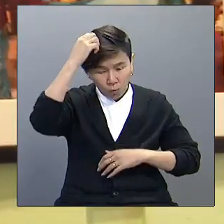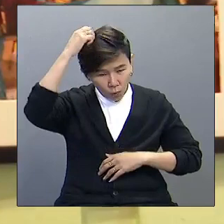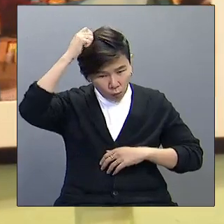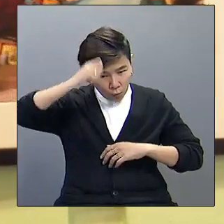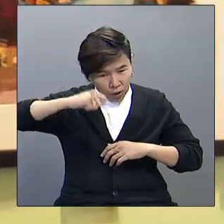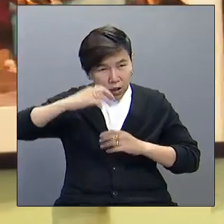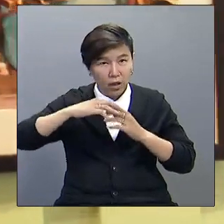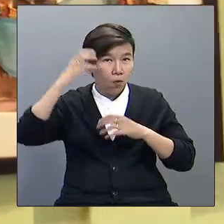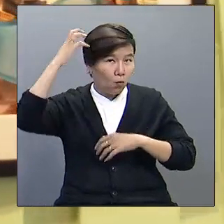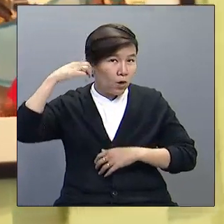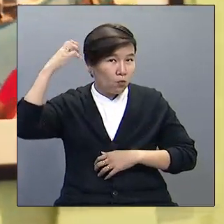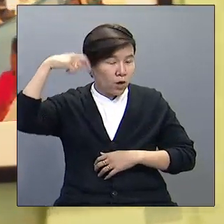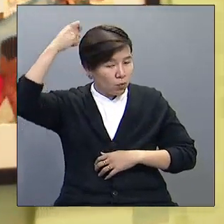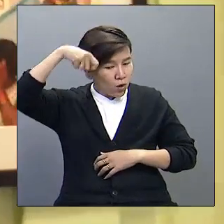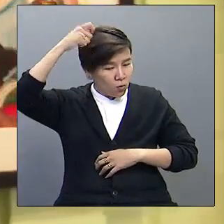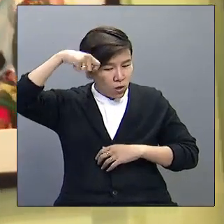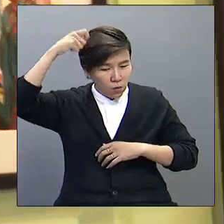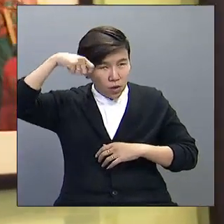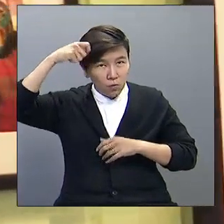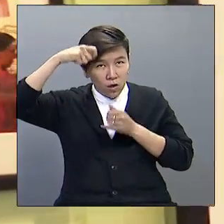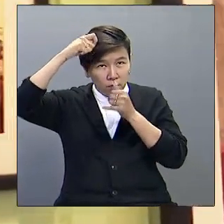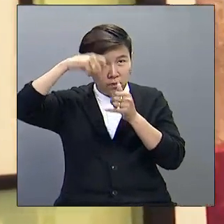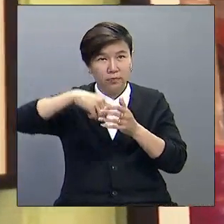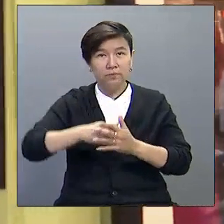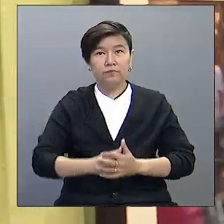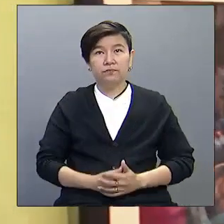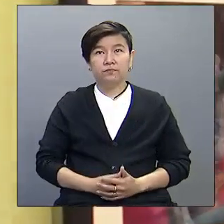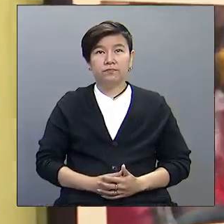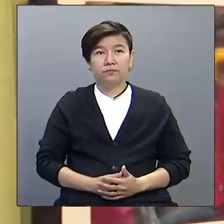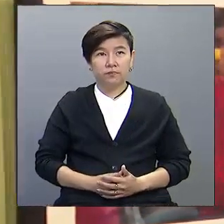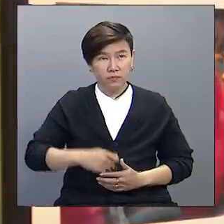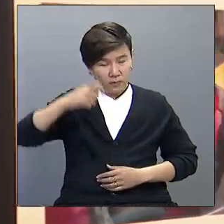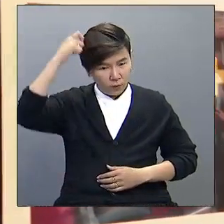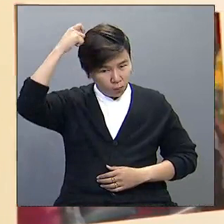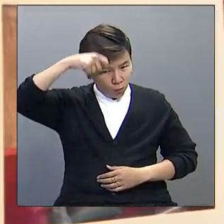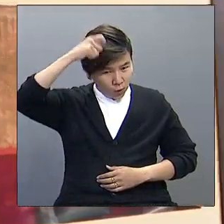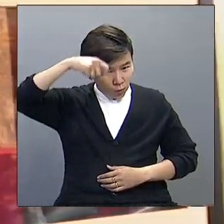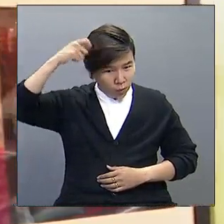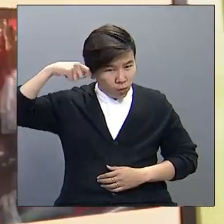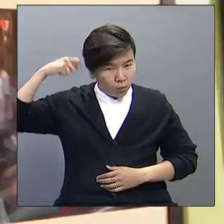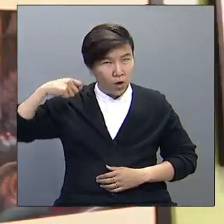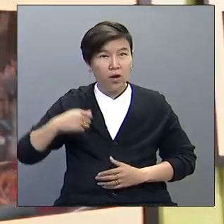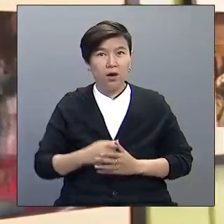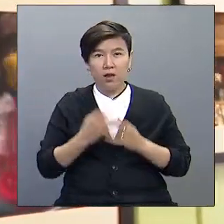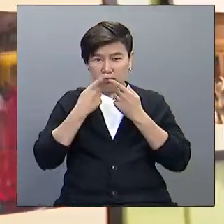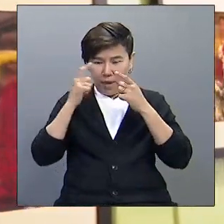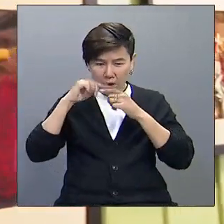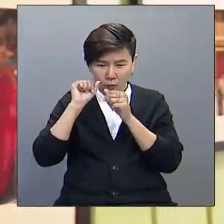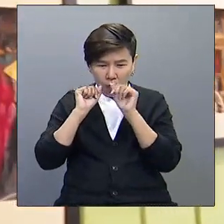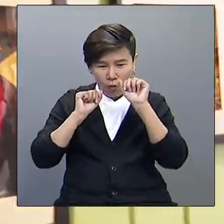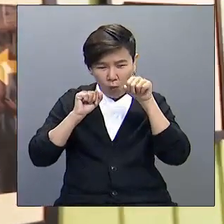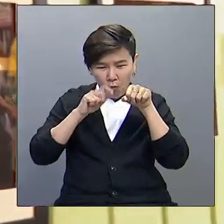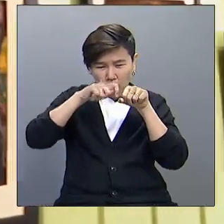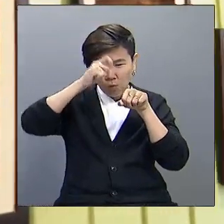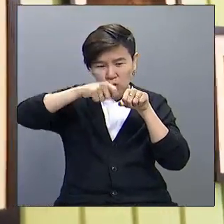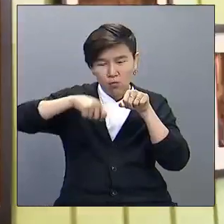ในลักษณะแบบที่มันเหมือน colorfulอย่างนี้เป็นการหวีผมลักษณะนึงที่เรามันไม่ใช่เป็นแบบลักษณะ